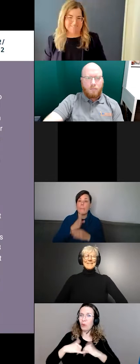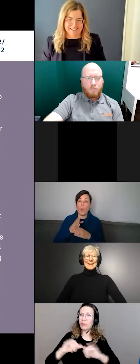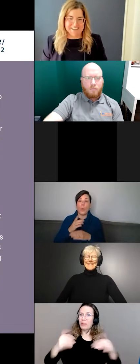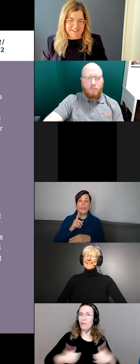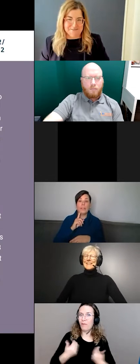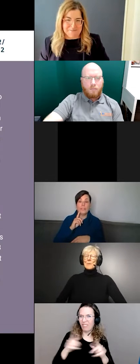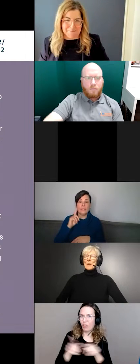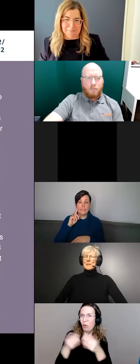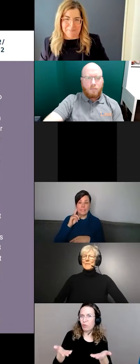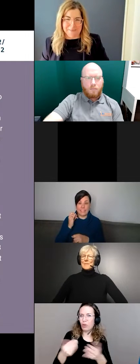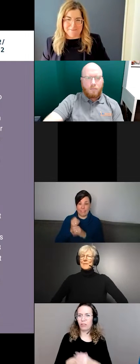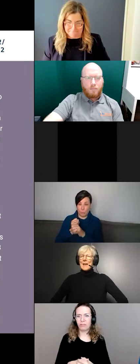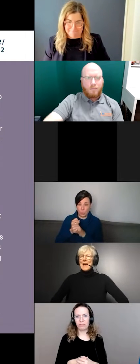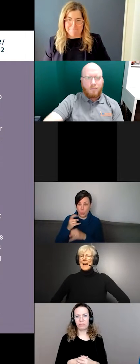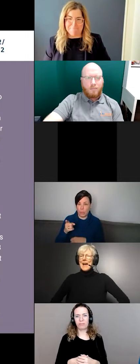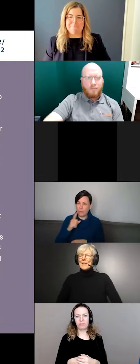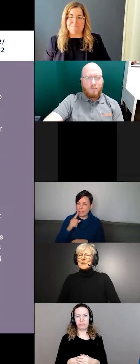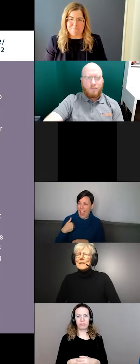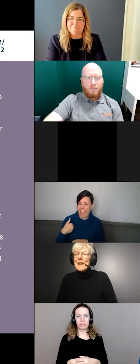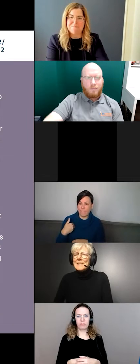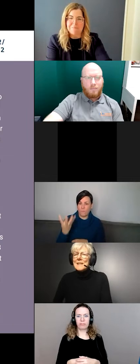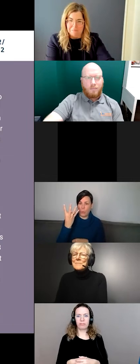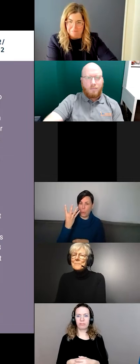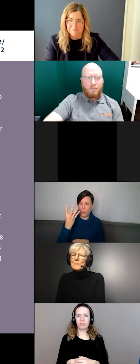comme ça que la culture reste vivante.